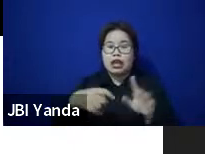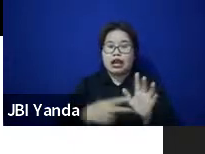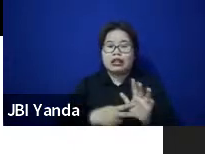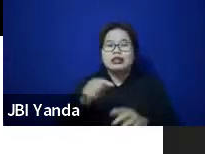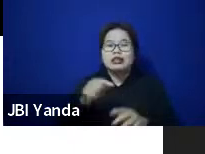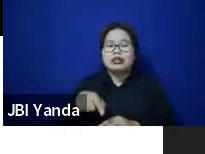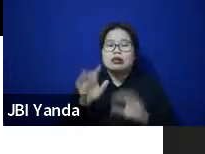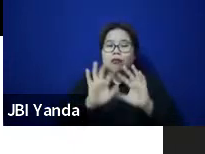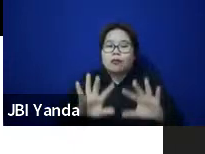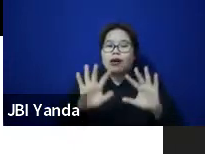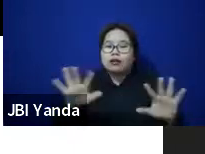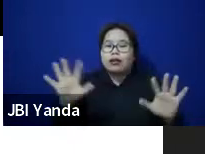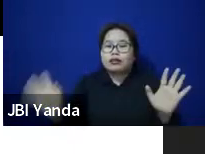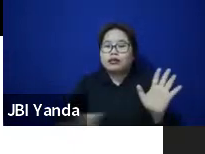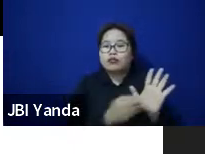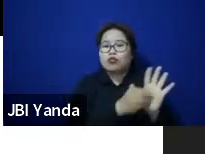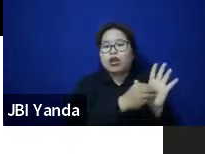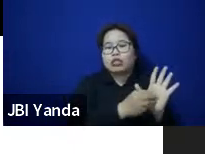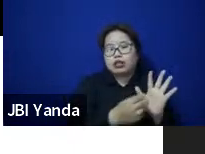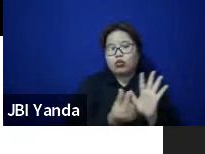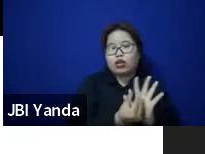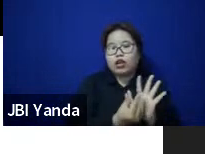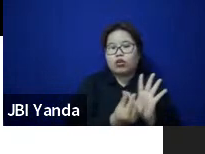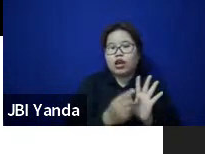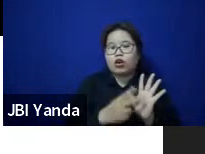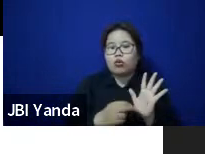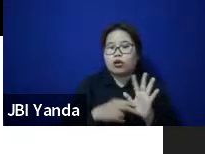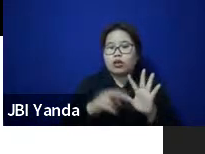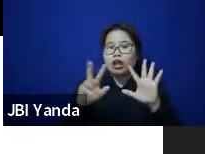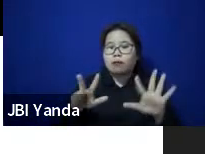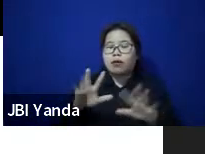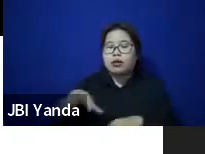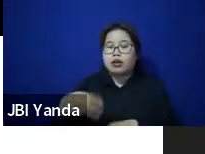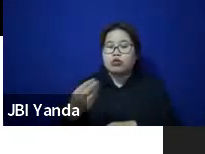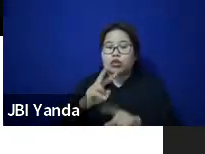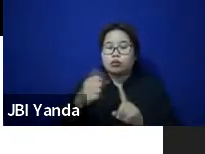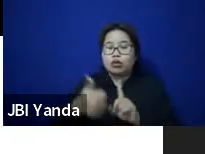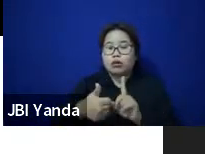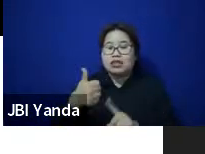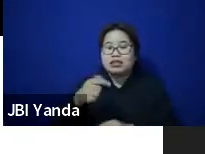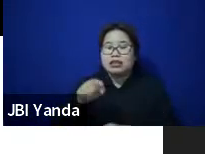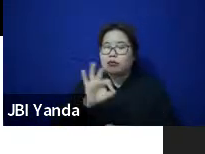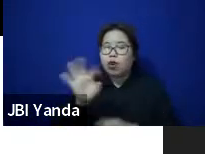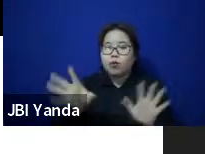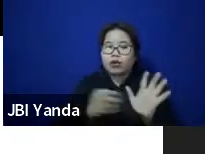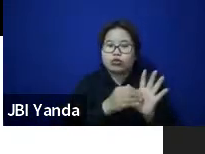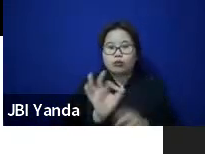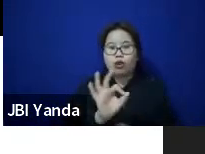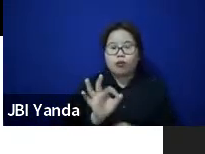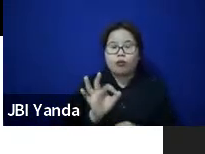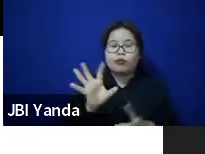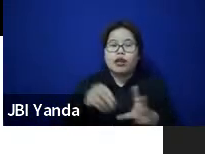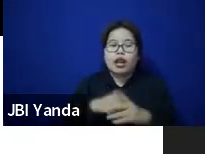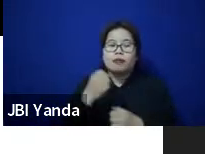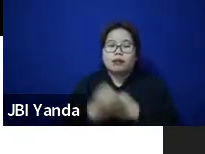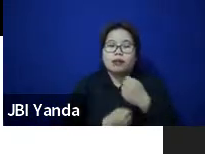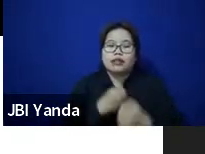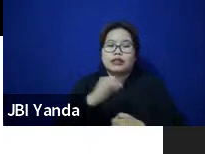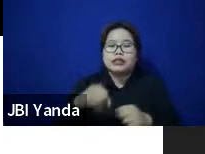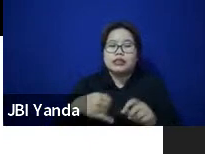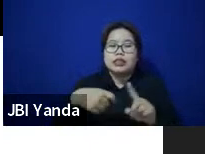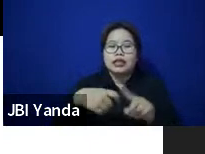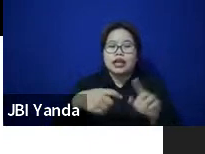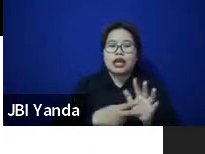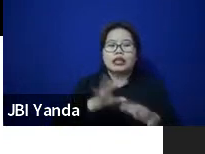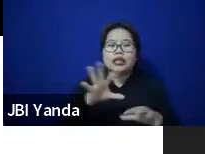yang termuat di Undang-Undang Nomor 8 tahun 2016 yang belum masuk sebetulnya ke dalam implementasi JKN.